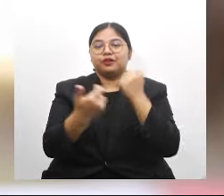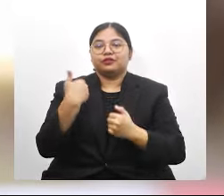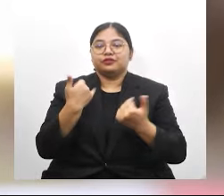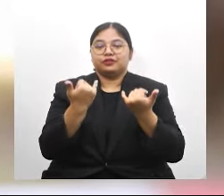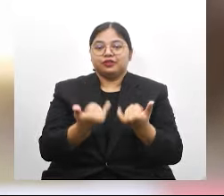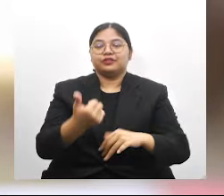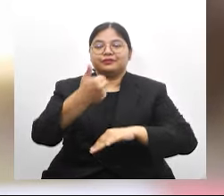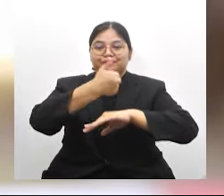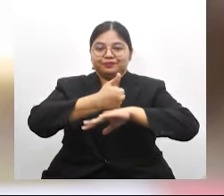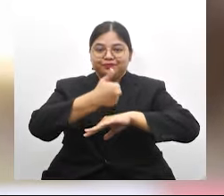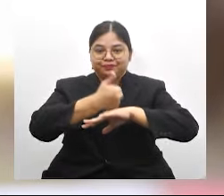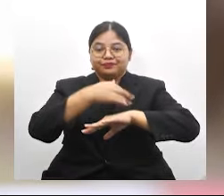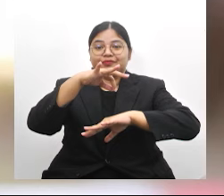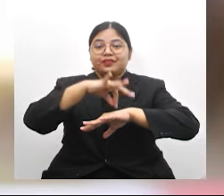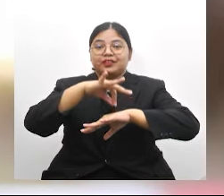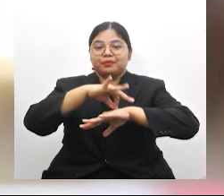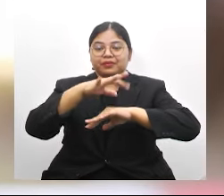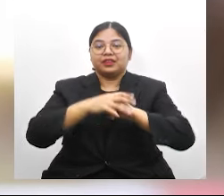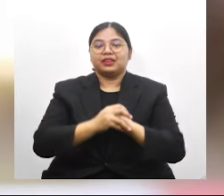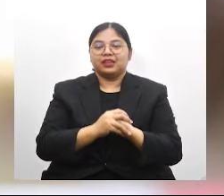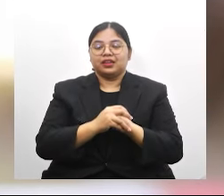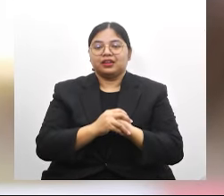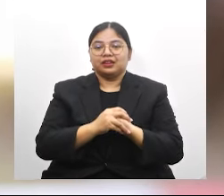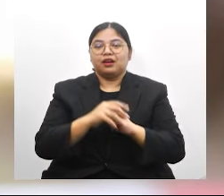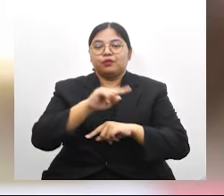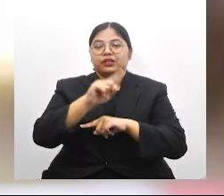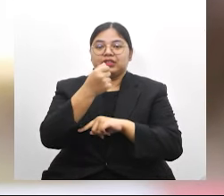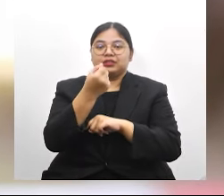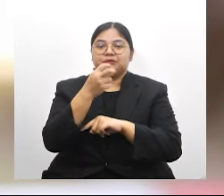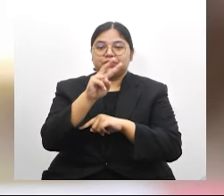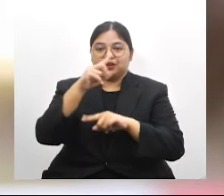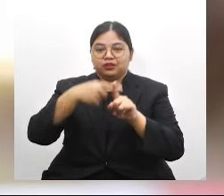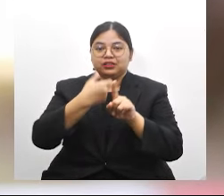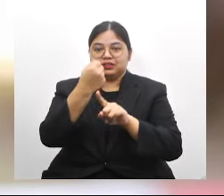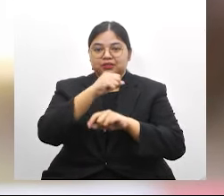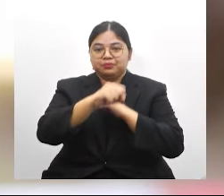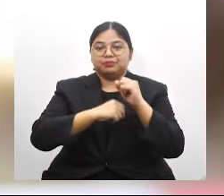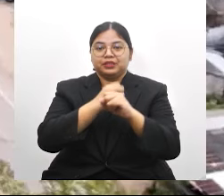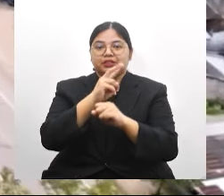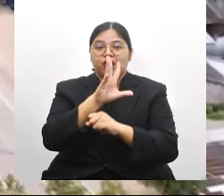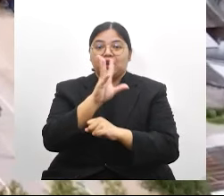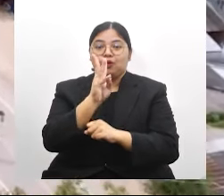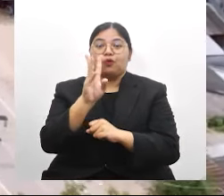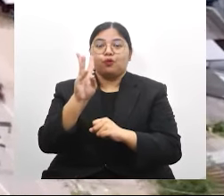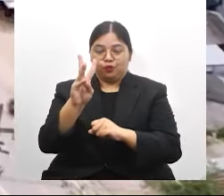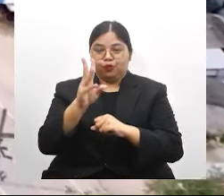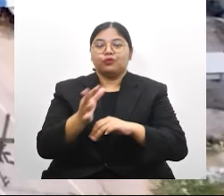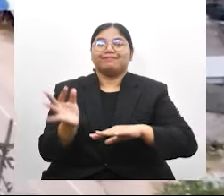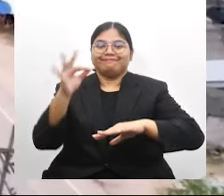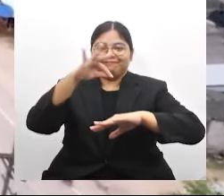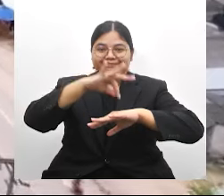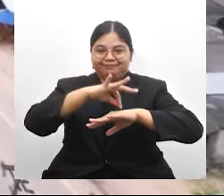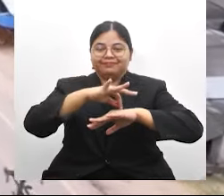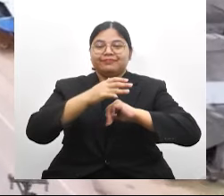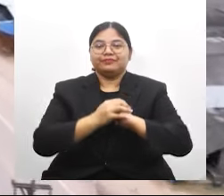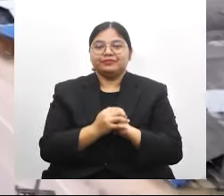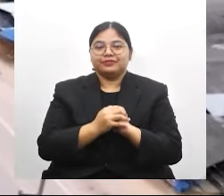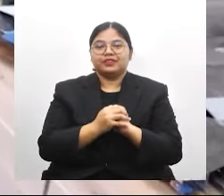การเ่อรับตำแหน่งที่โรงเรียนนี้เมื่อวันที่ 12ตุลาคมพุทธศักราช 2566ค่ะสำหรับโรงเรียนรัชประภา